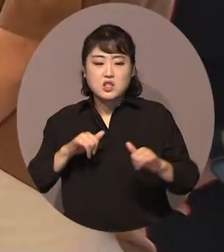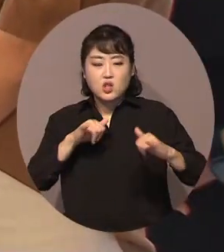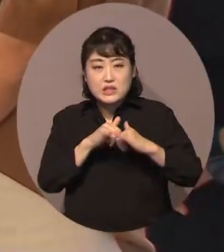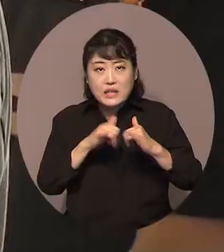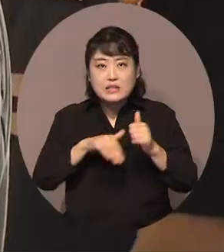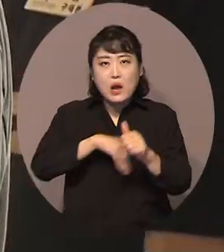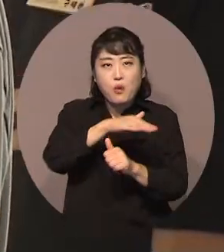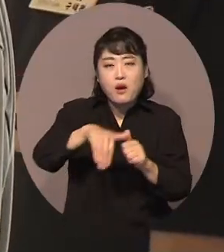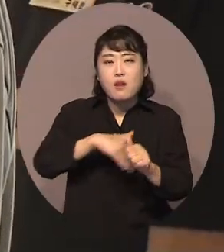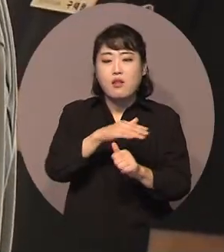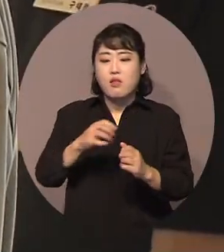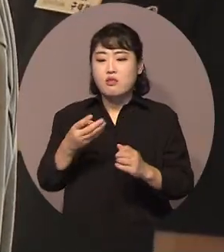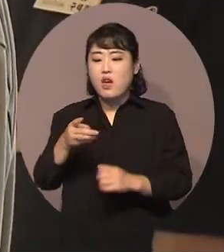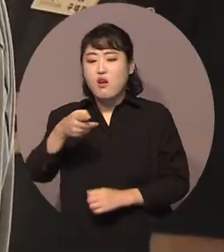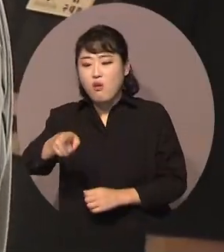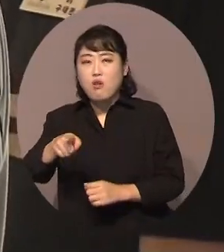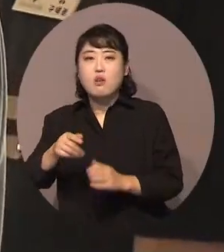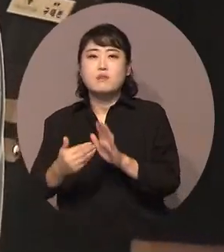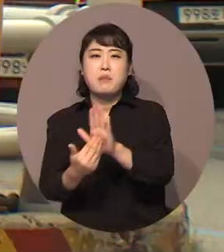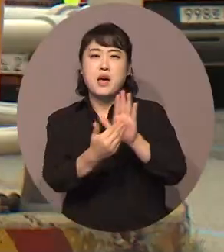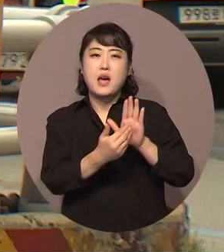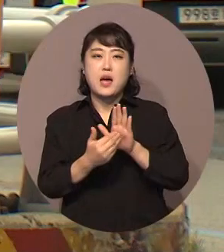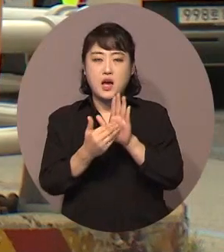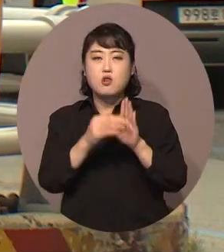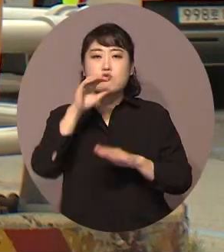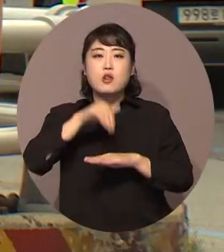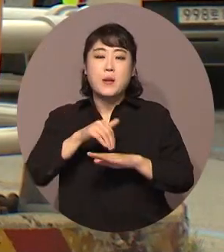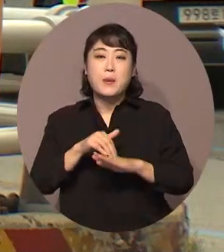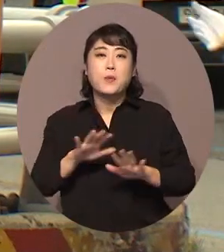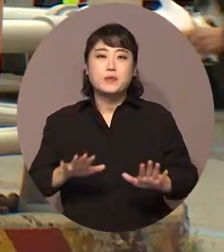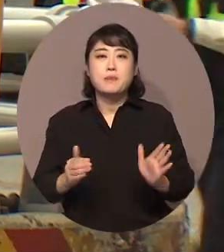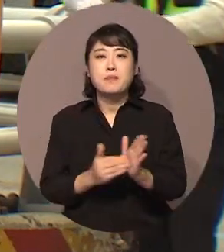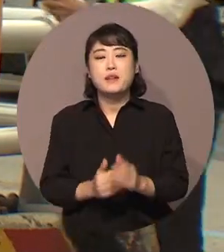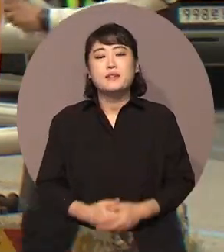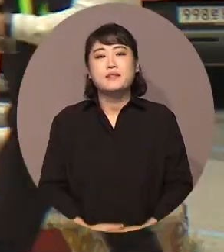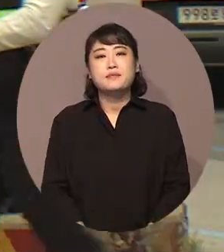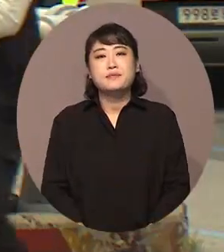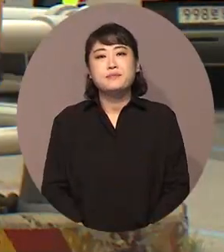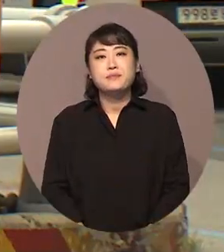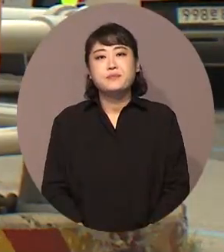대한 실전 대응 능력을 키웠습니다. MBC 뉴스 조형찬입니다.